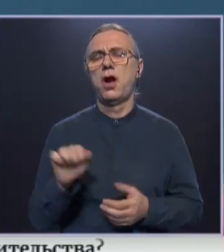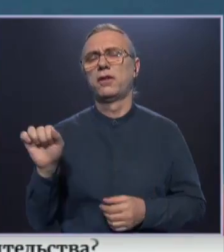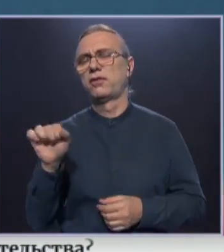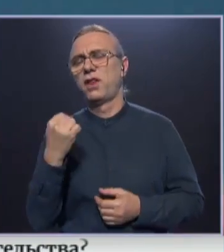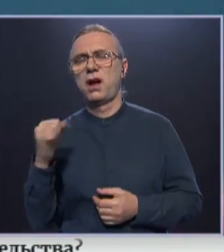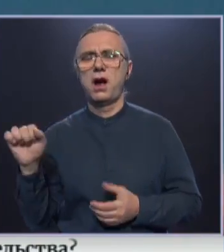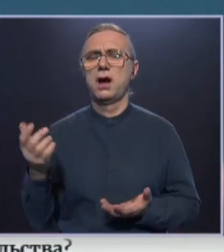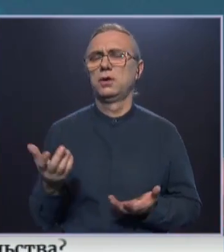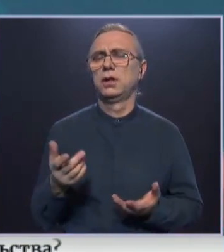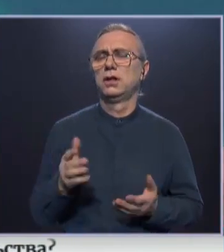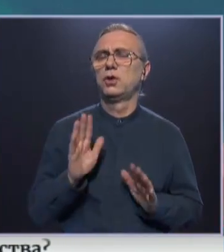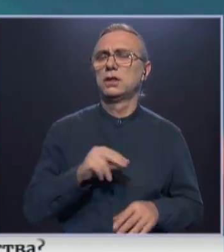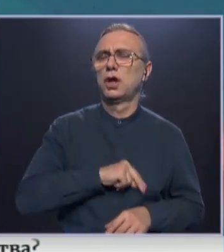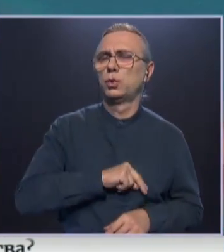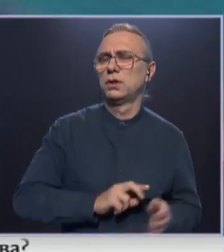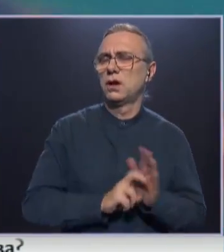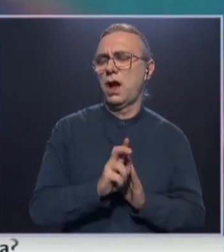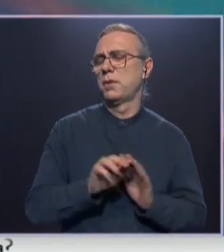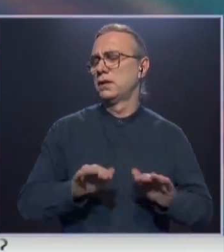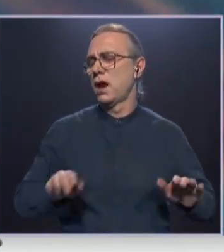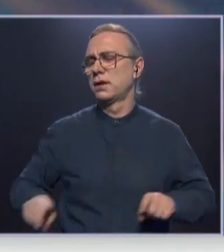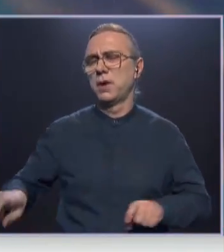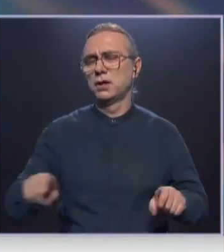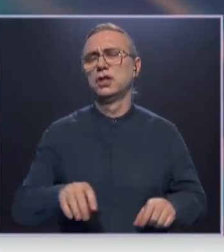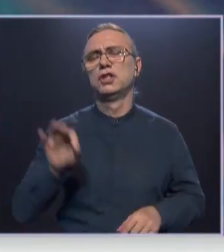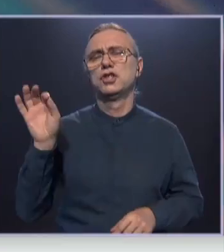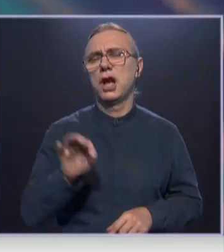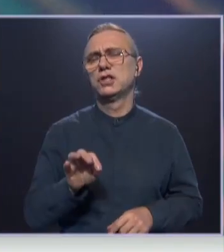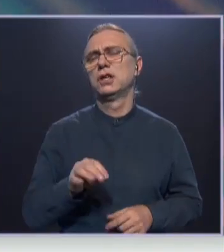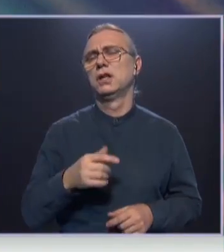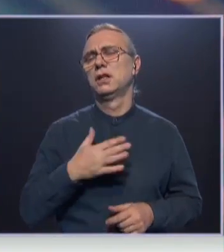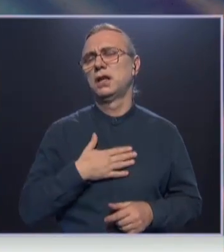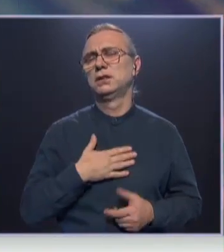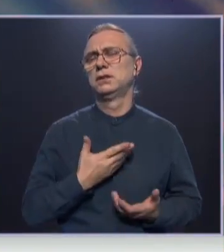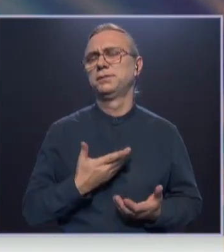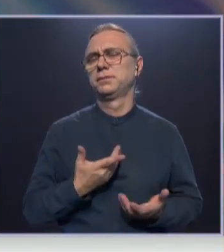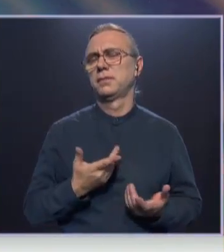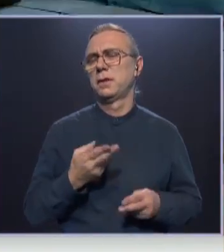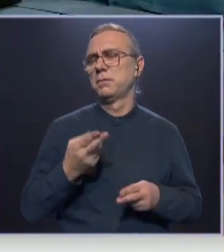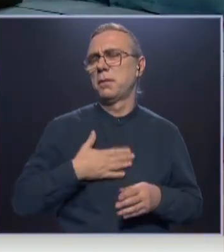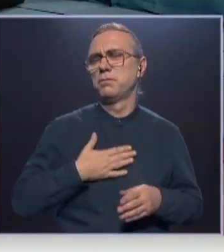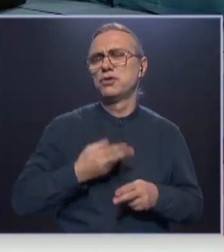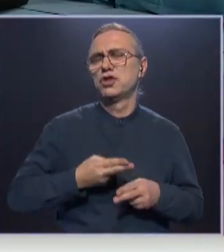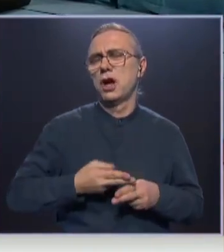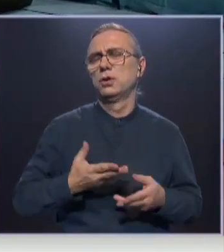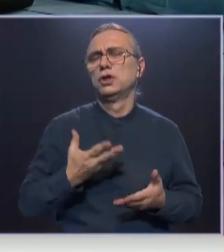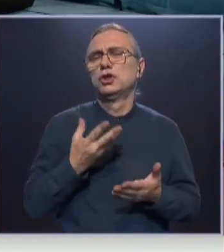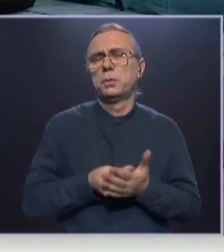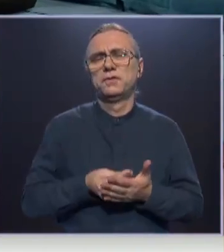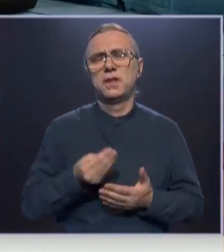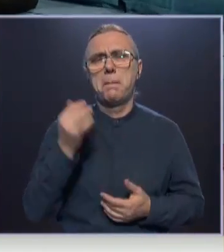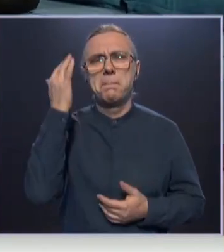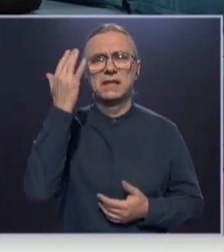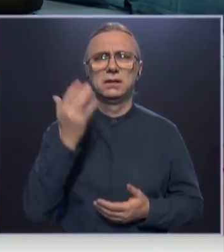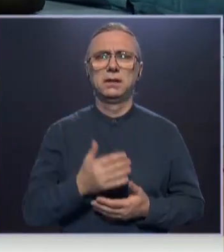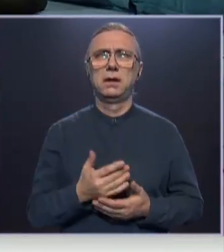дети бегающие, или там еще что-то. Чаще всего нас, больше всего, и чаще всего нас отвлекают собственные мысли. Мы вроде